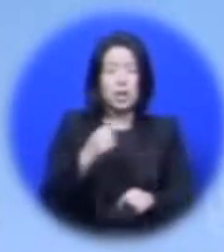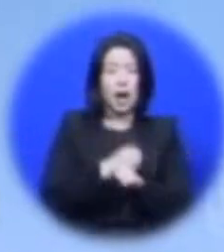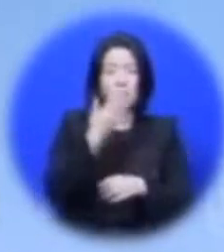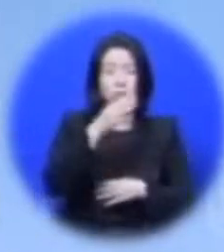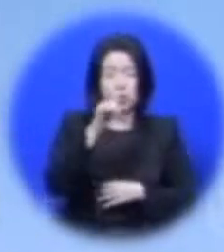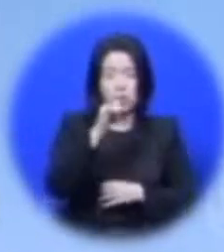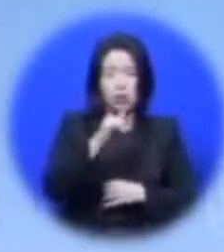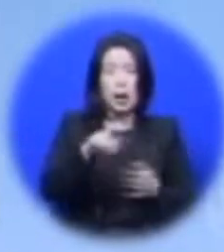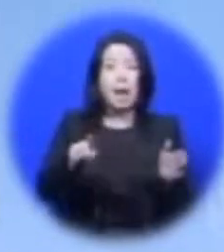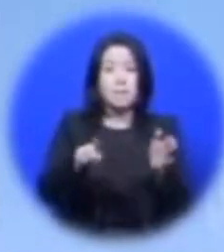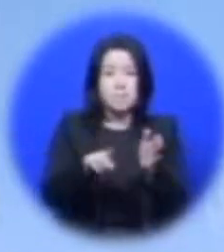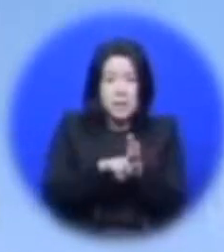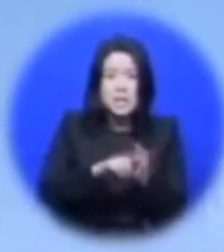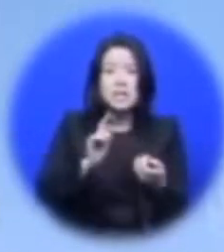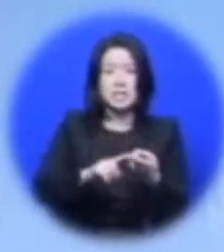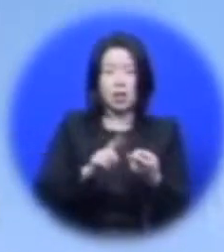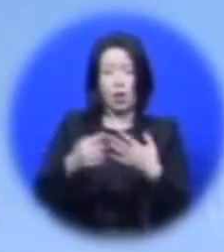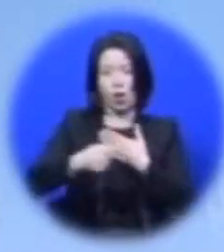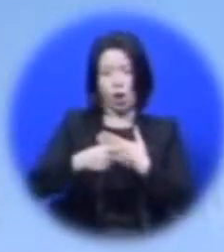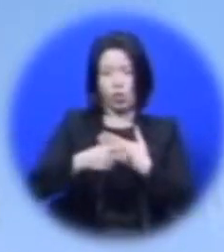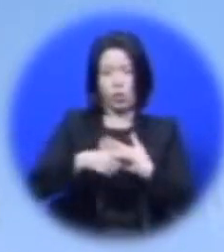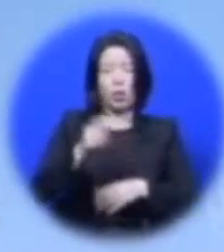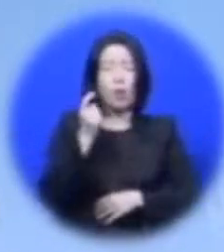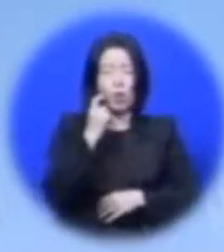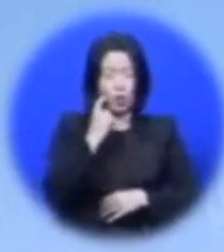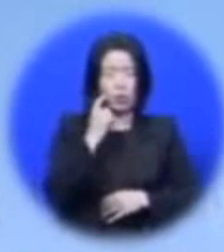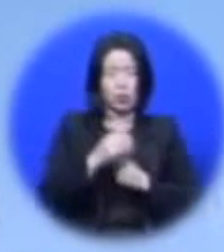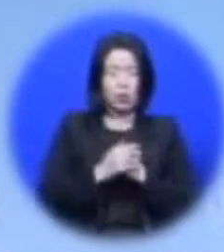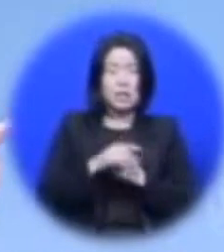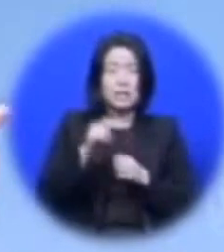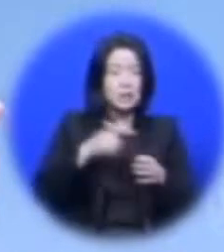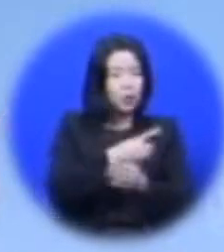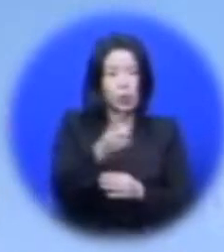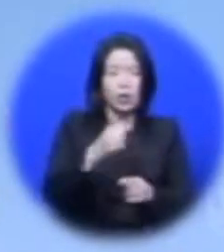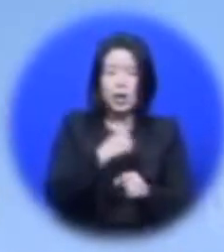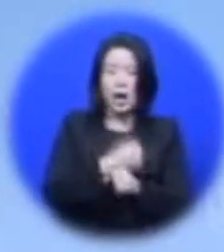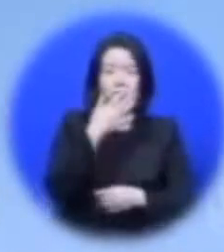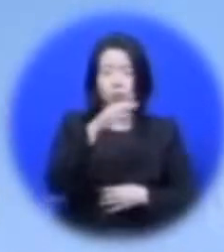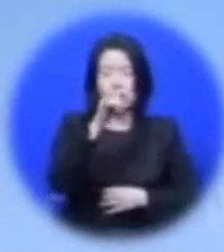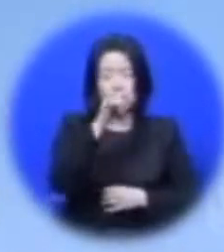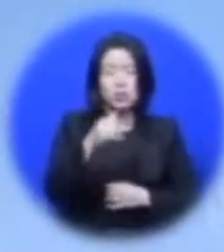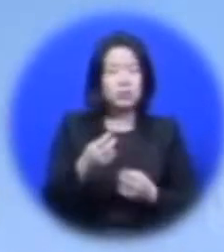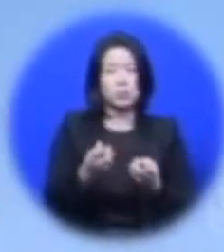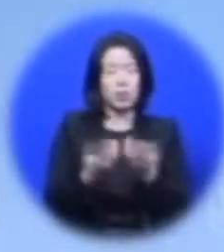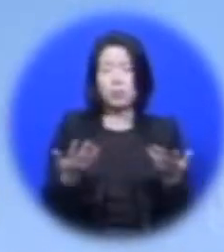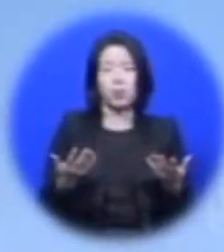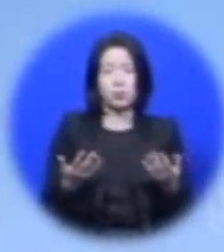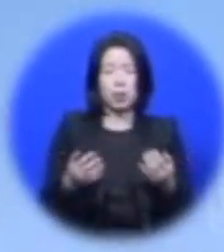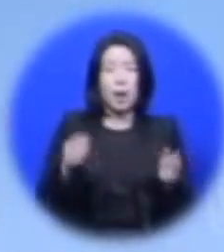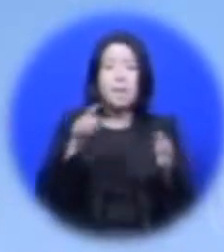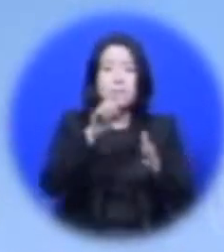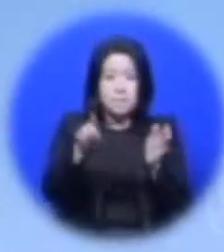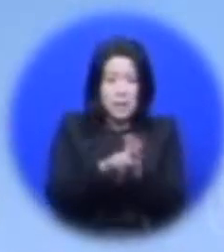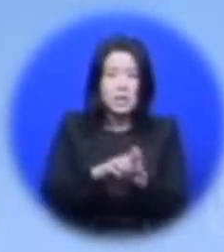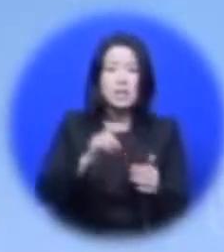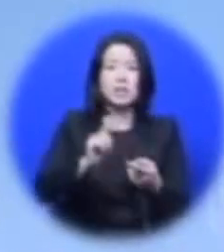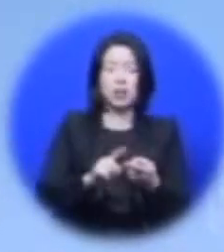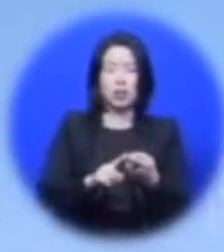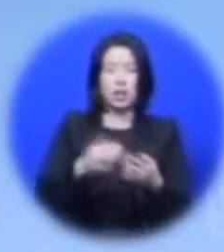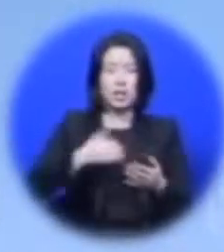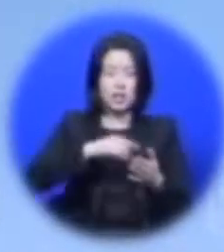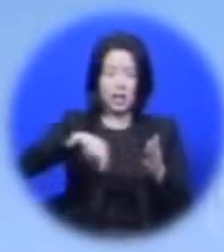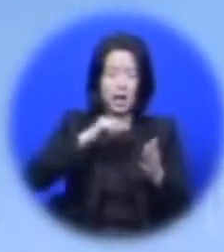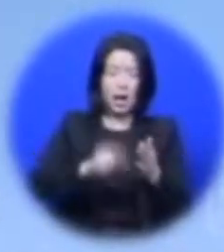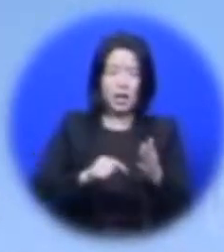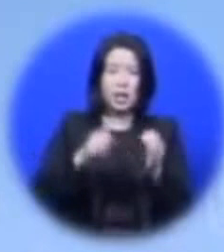있었던 것은 믿는 척 하는 것밖에 없었어요. 그것밖에는 제가 할 수 있는 방법이 없어요. 믿는 척 하는. 제 안에 예수님이 계시다고